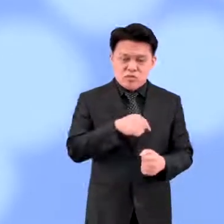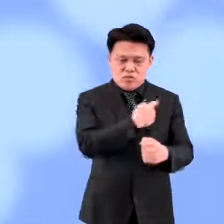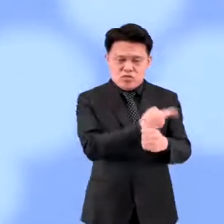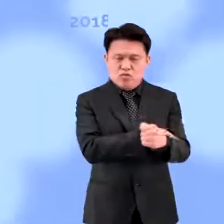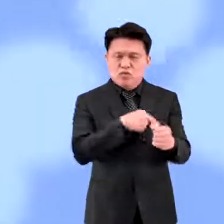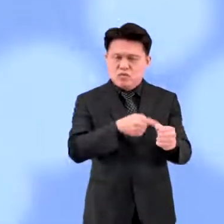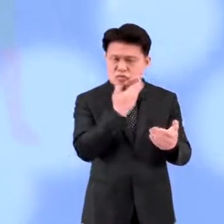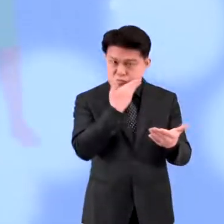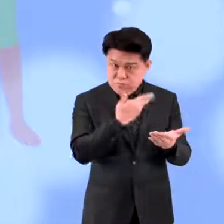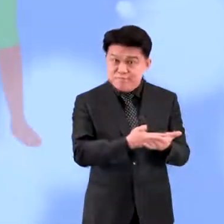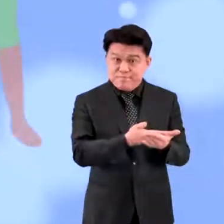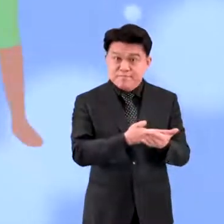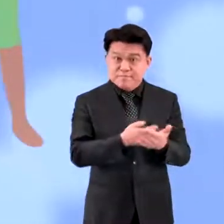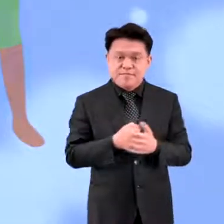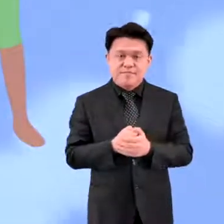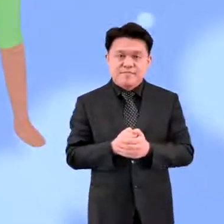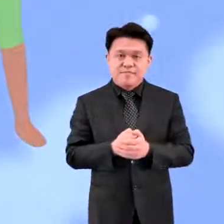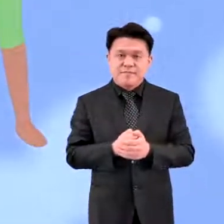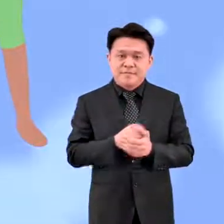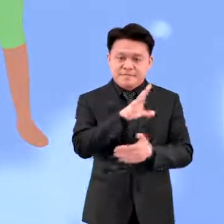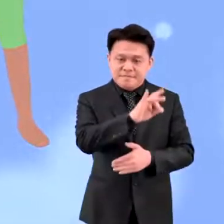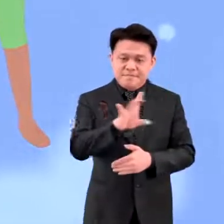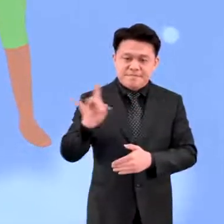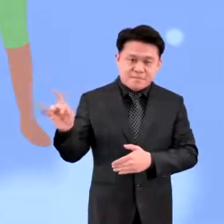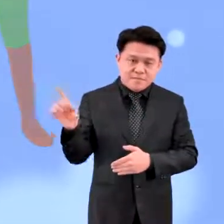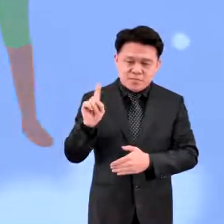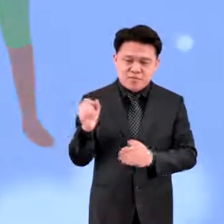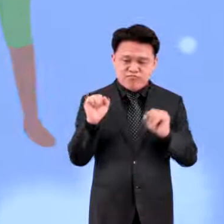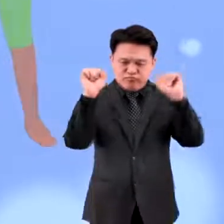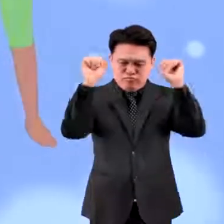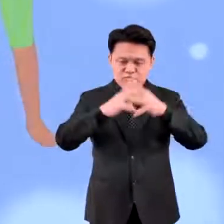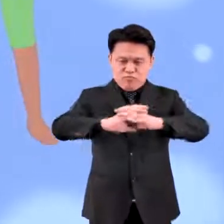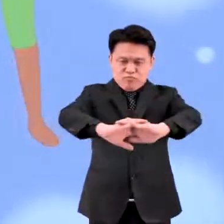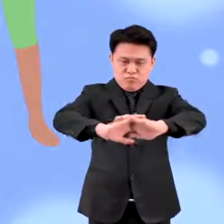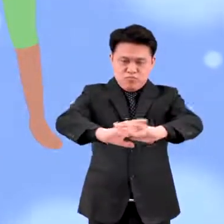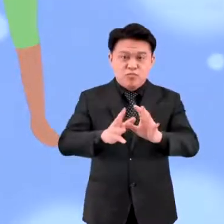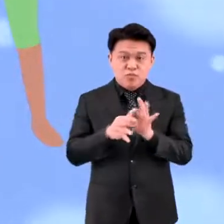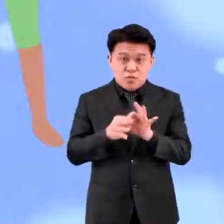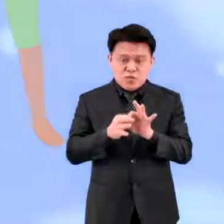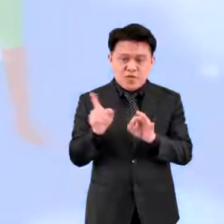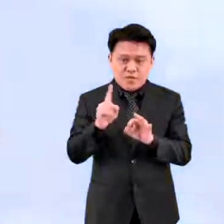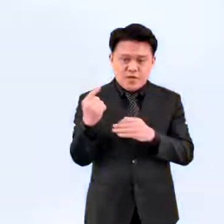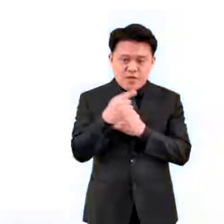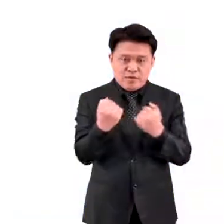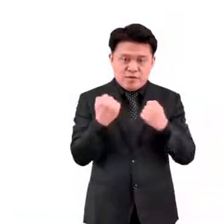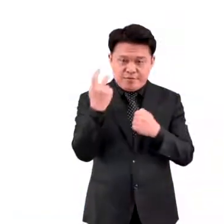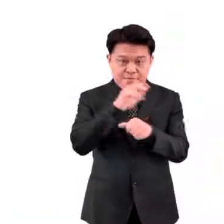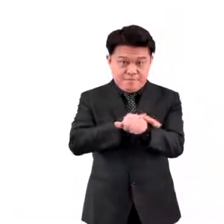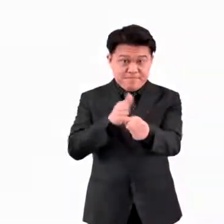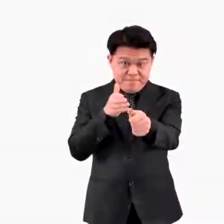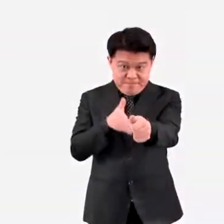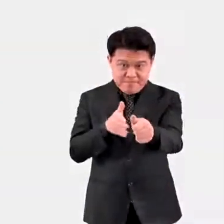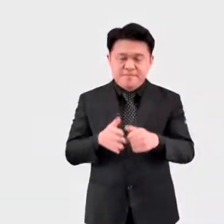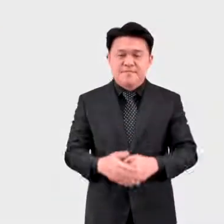매우 중요합니다. 틈틈이 스트레칭으로 건강관리에 신경을 씁니다.